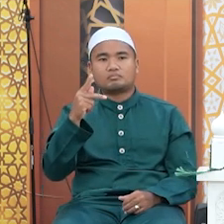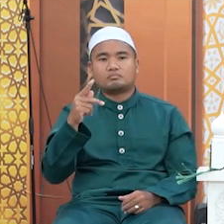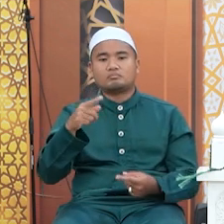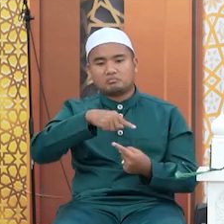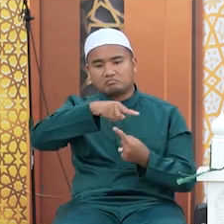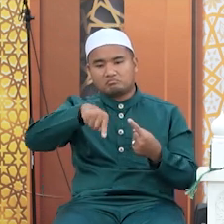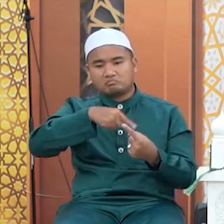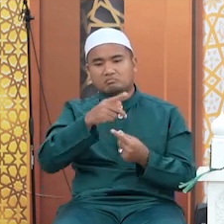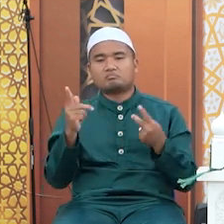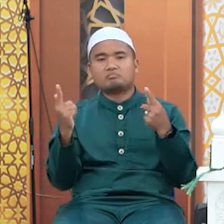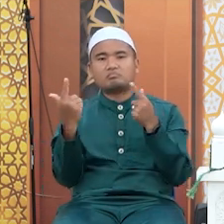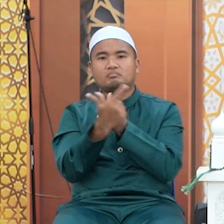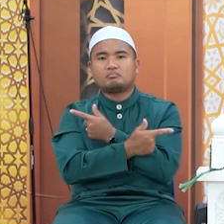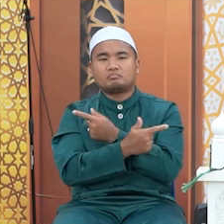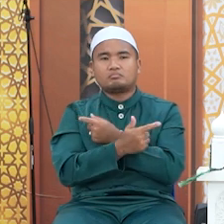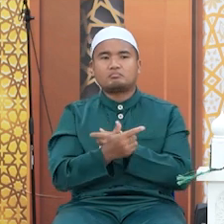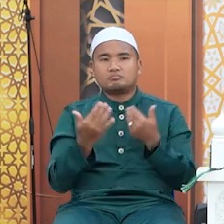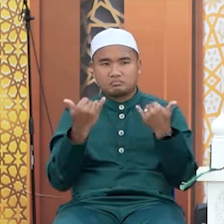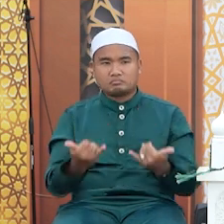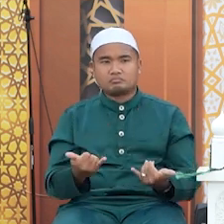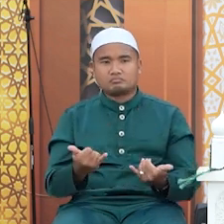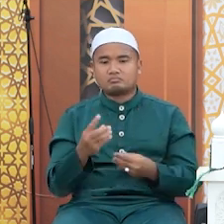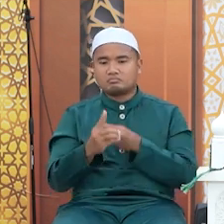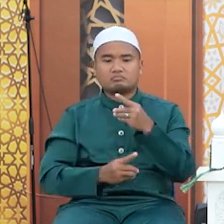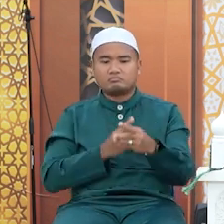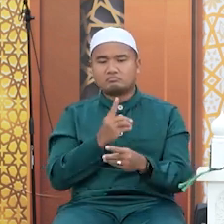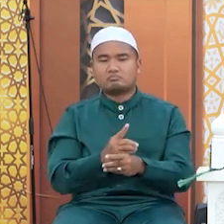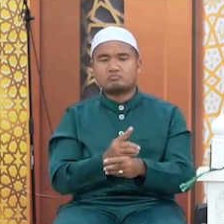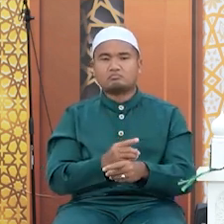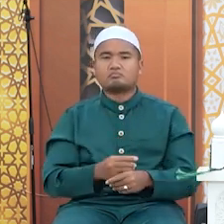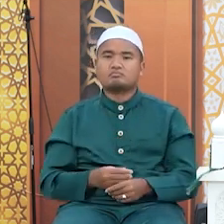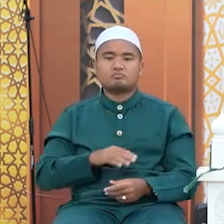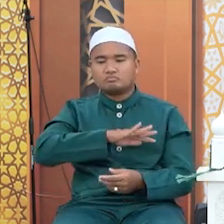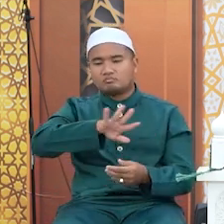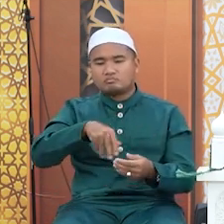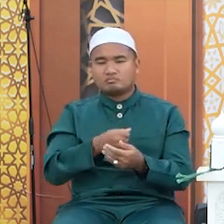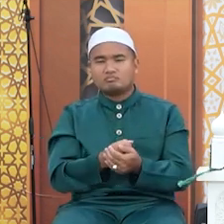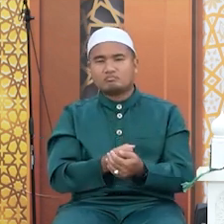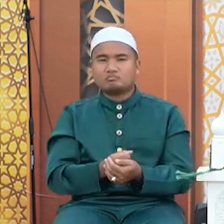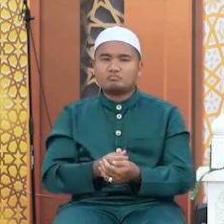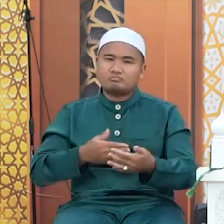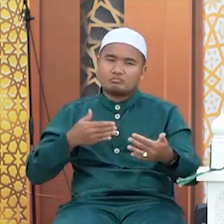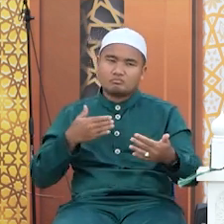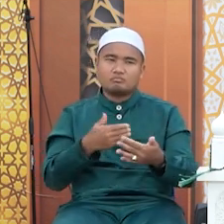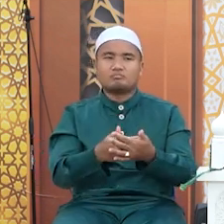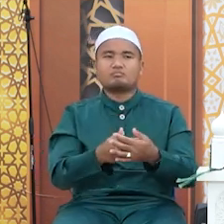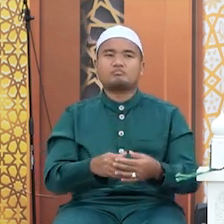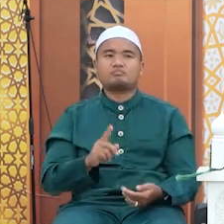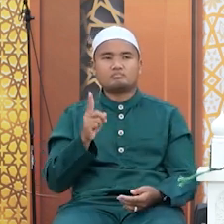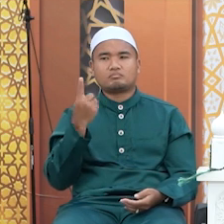dunia sekarang sementelahang kalau bukan Islam dia langgar je. Tuan-tuan tengok apa yang berlaku